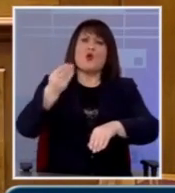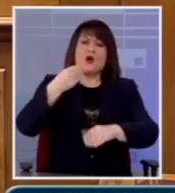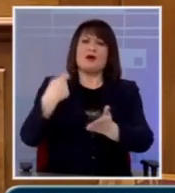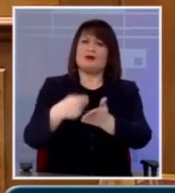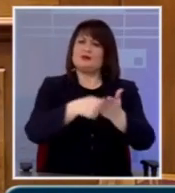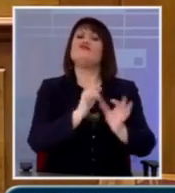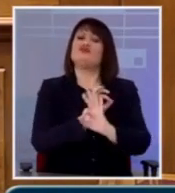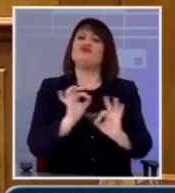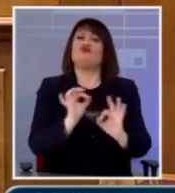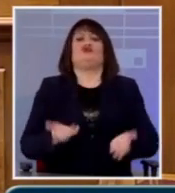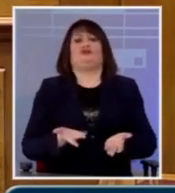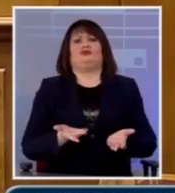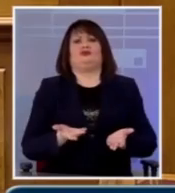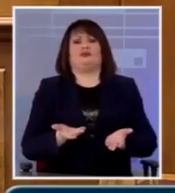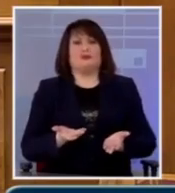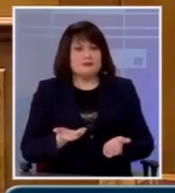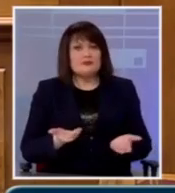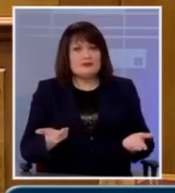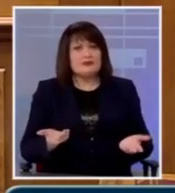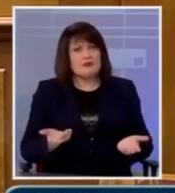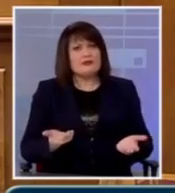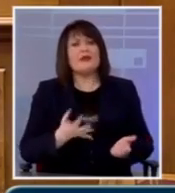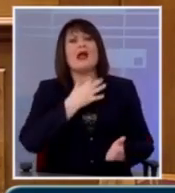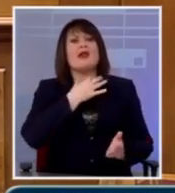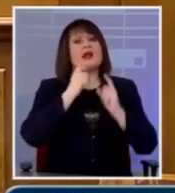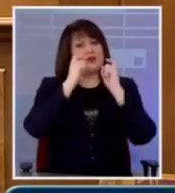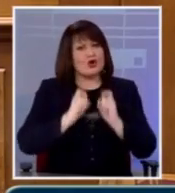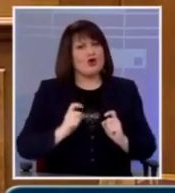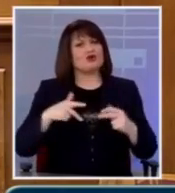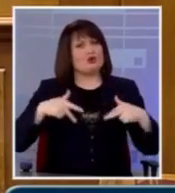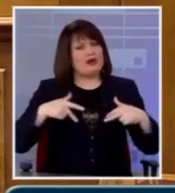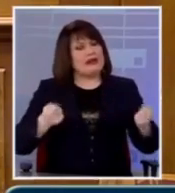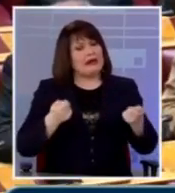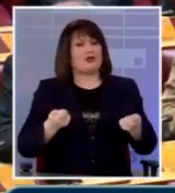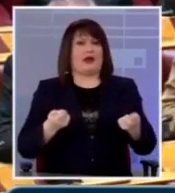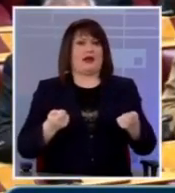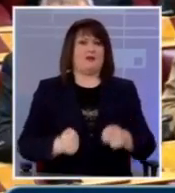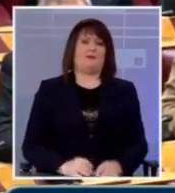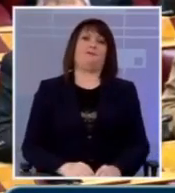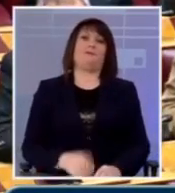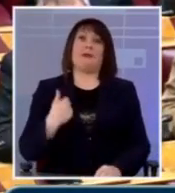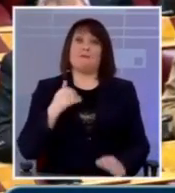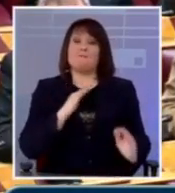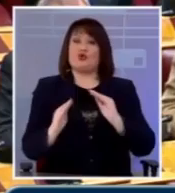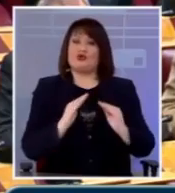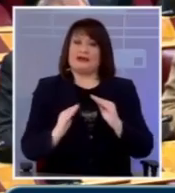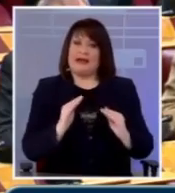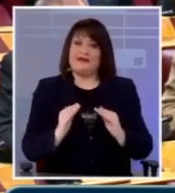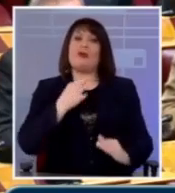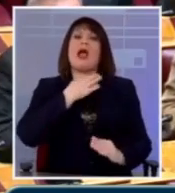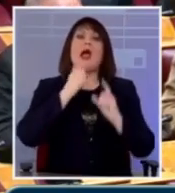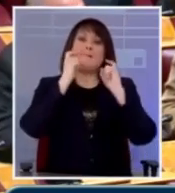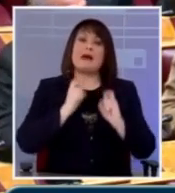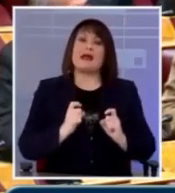στο σύστημα υγείας και μη τήρηση των στοιχειωδών υποχρεώσεων της πολιτείας. Διασφαλίζουμε με τις